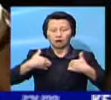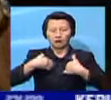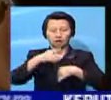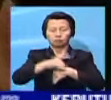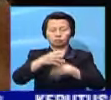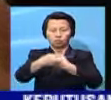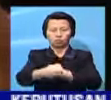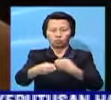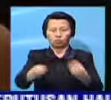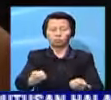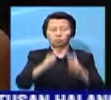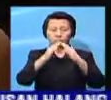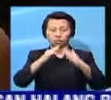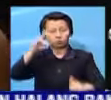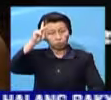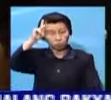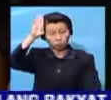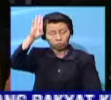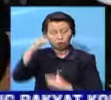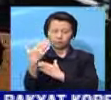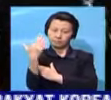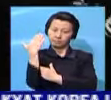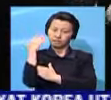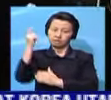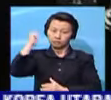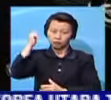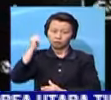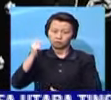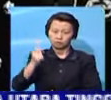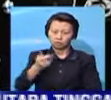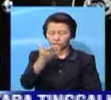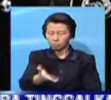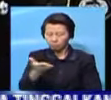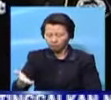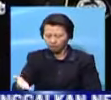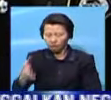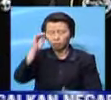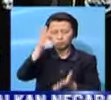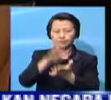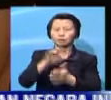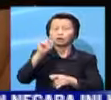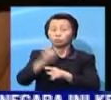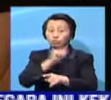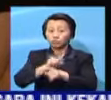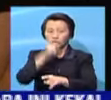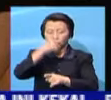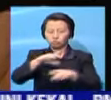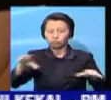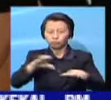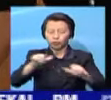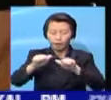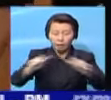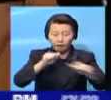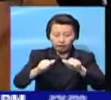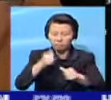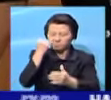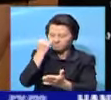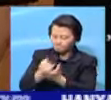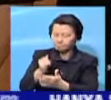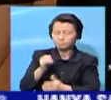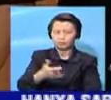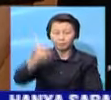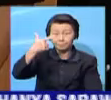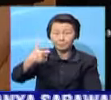Ibu pejabat polis kota buag tadi senjata berkenaan dipercayai digunakan untuk melakukan kegiatan jenayah dan